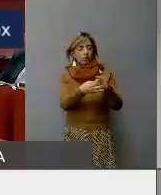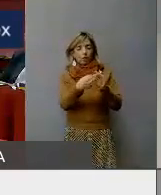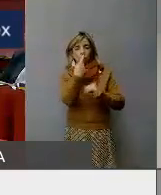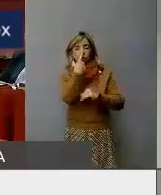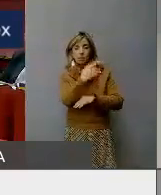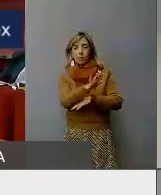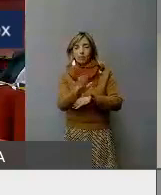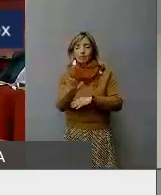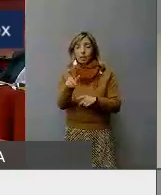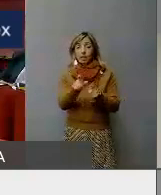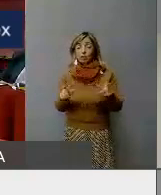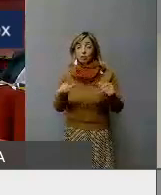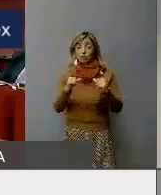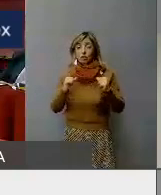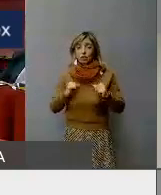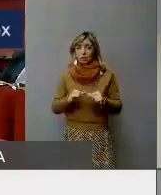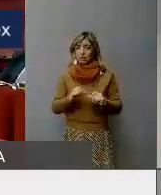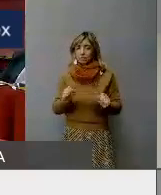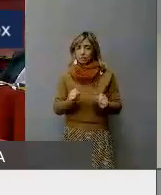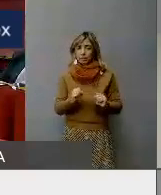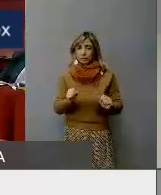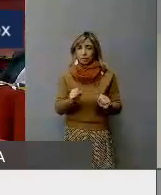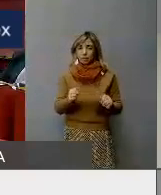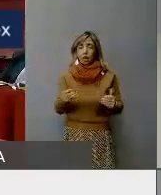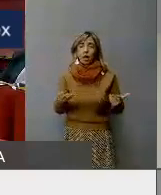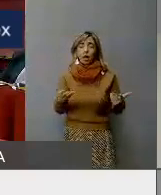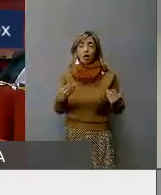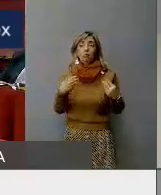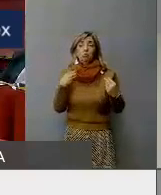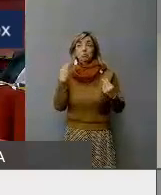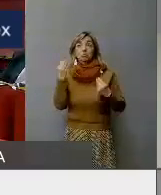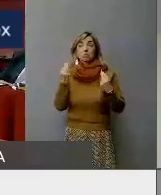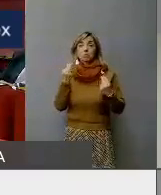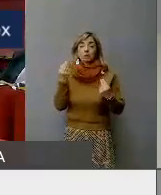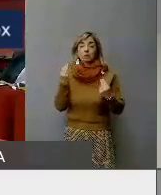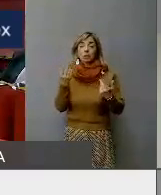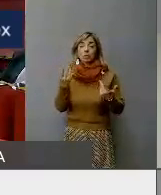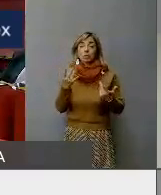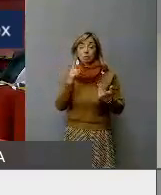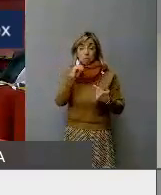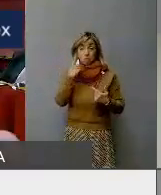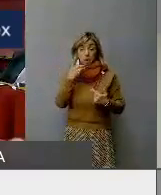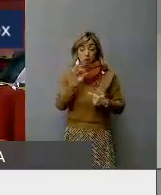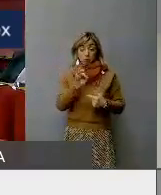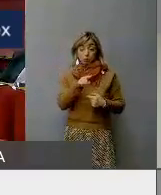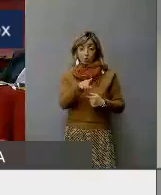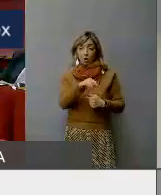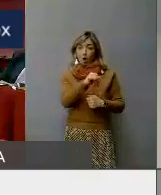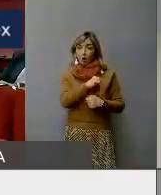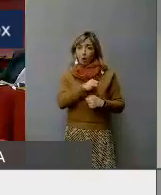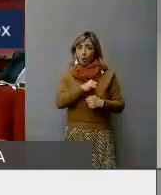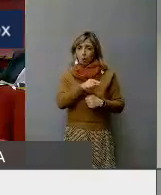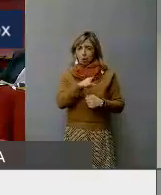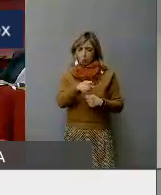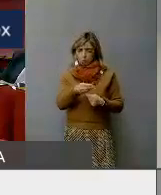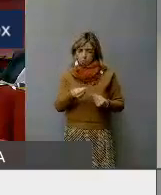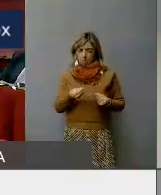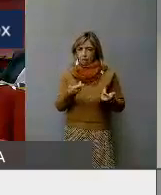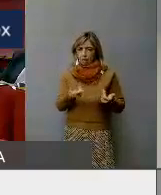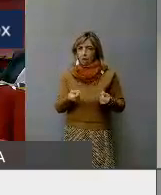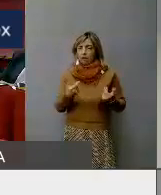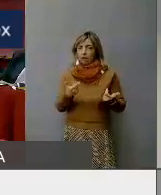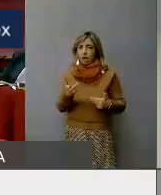allora si è pensato dicendo ma chi meglio del comune diciamo titolare dell'emissione dei servizi può rappresentare la